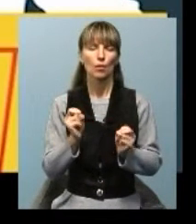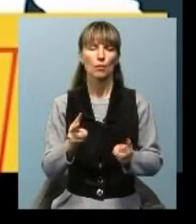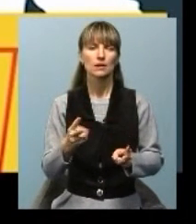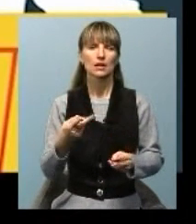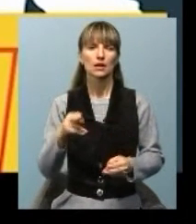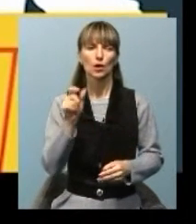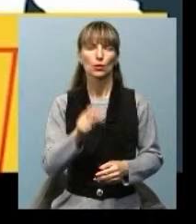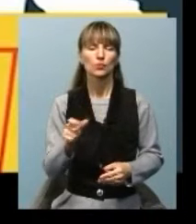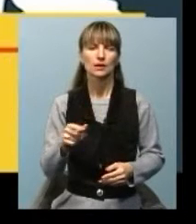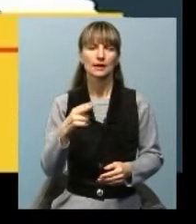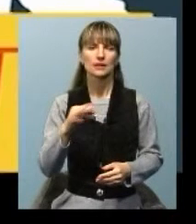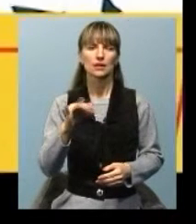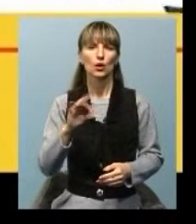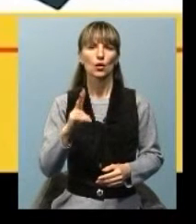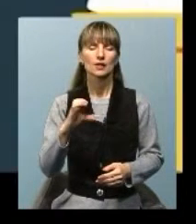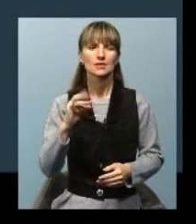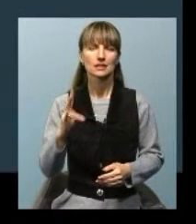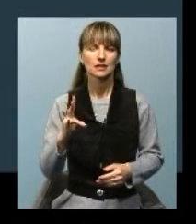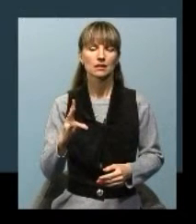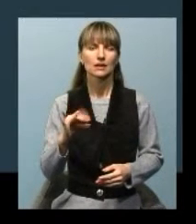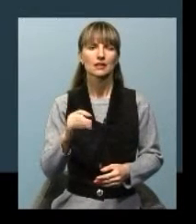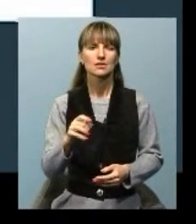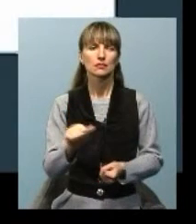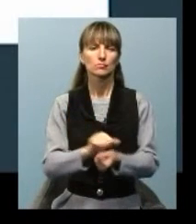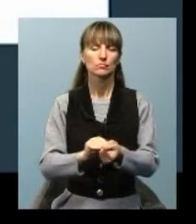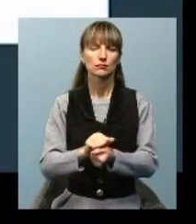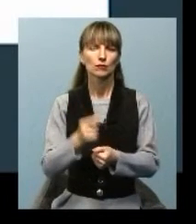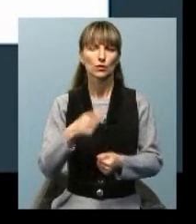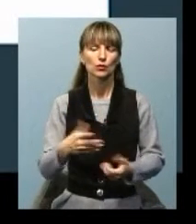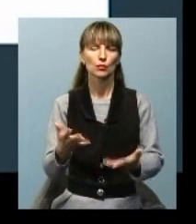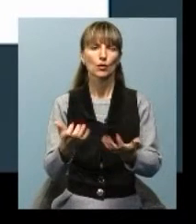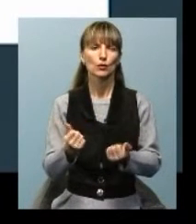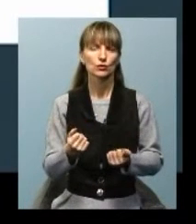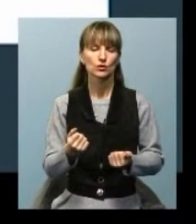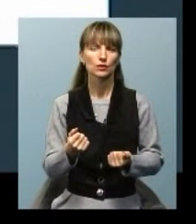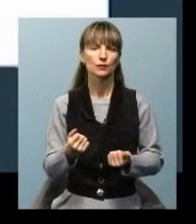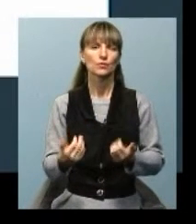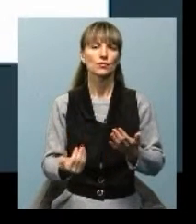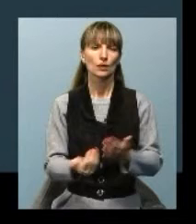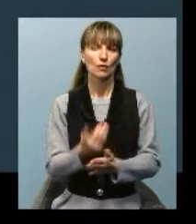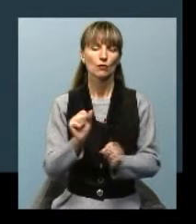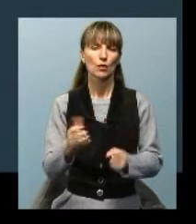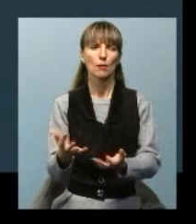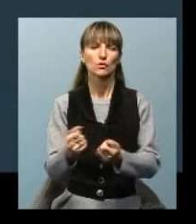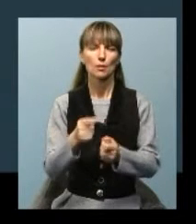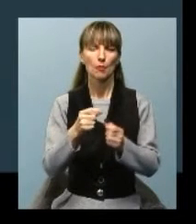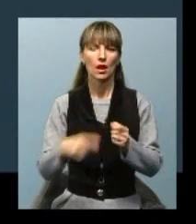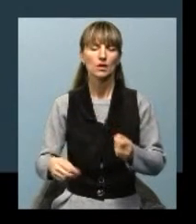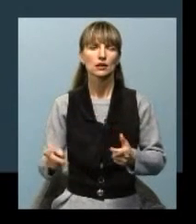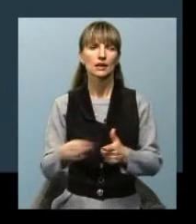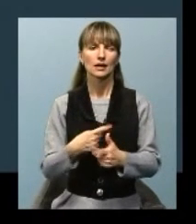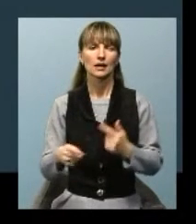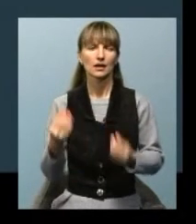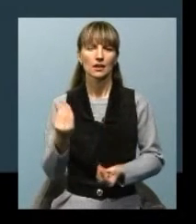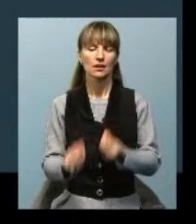для людини діоксин. З перероблених пляшок отримують гранули, з яких знову ж можна мати пляшку або ті ж самі